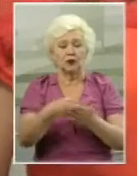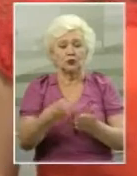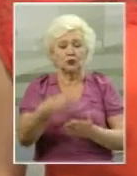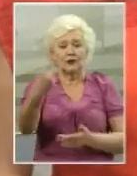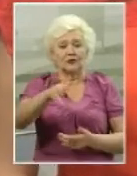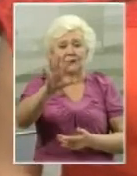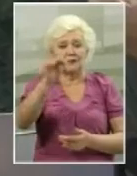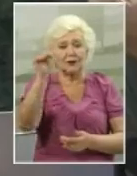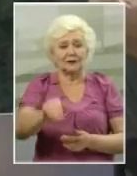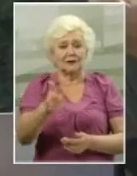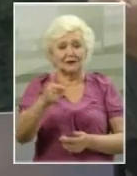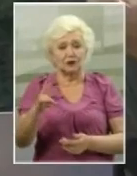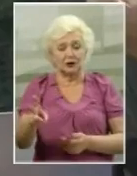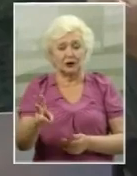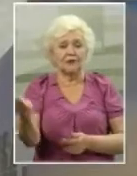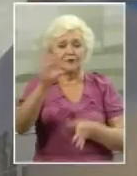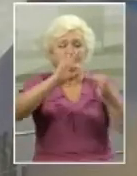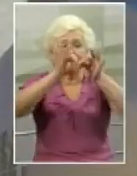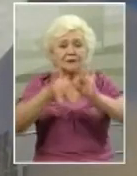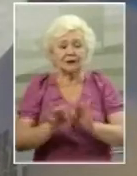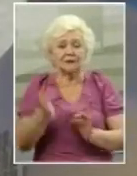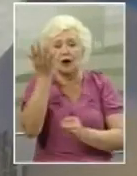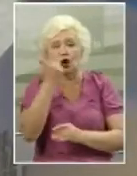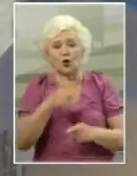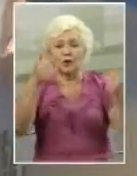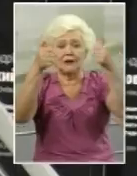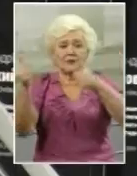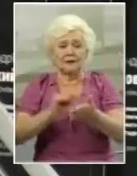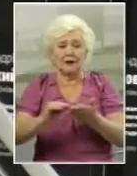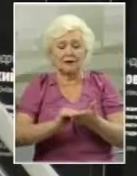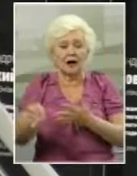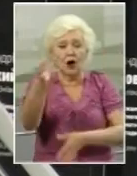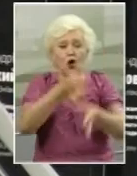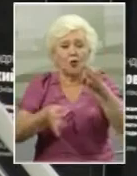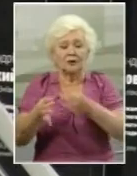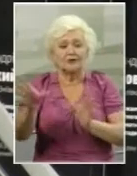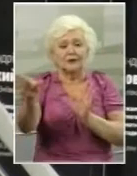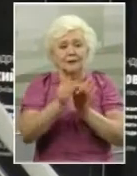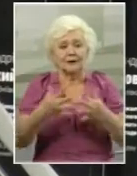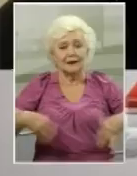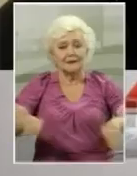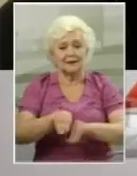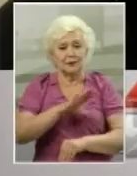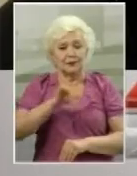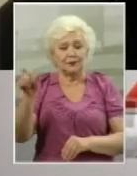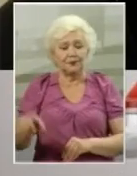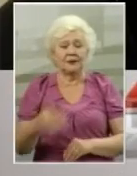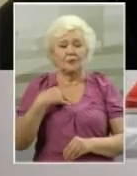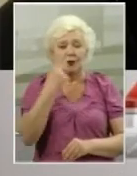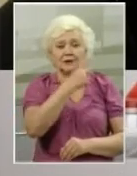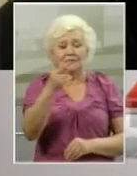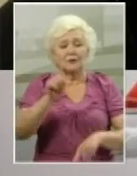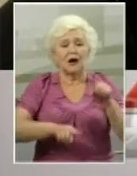25 тисяч гривень. Усі деталі – колір, світлини, напис – обговорювалися сім'ями загиблих. Ми смотрели